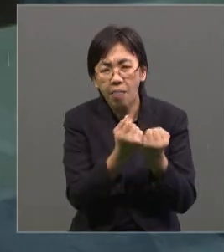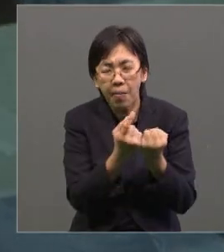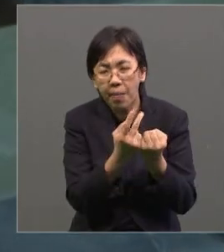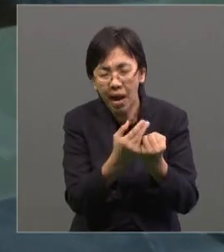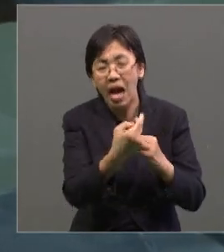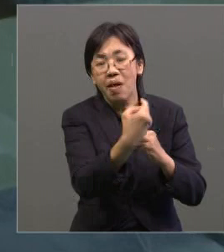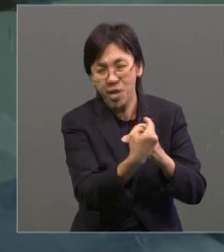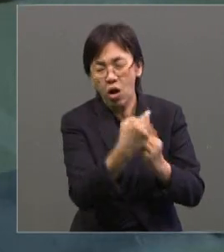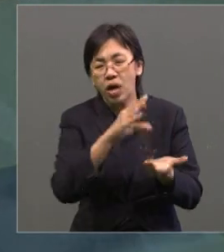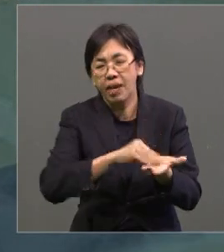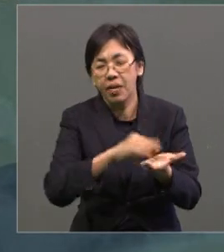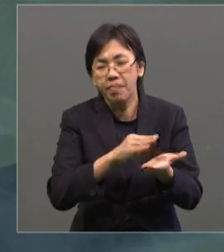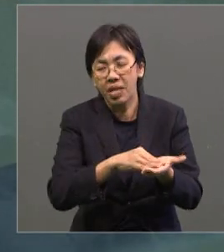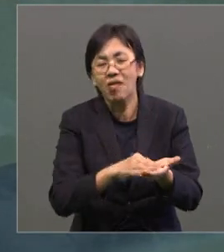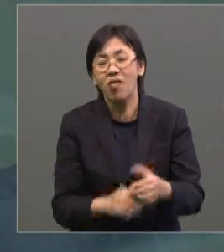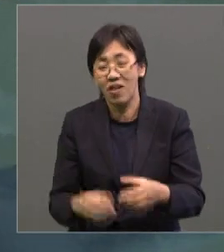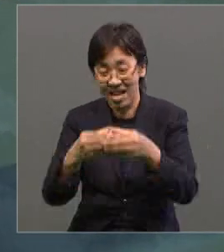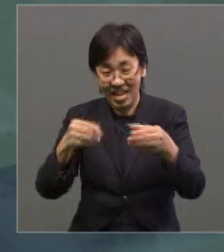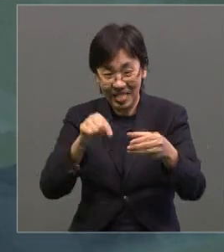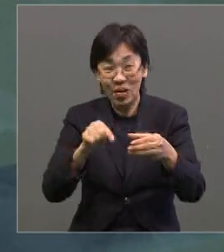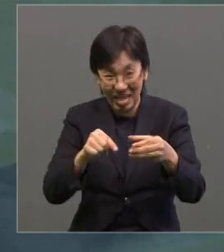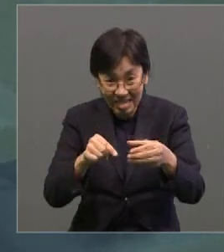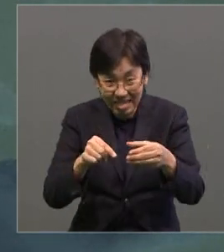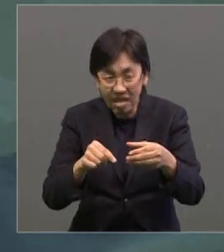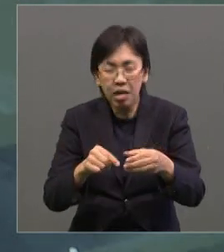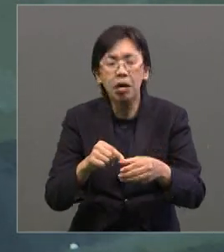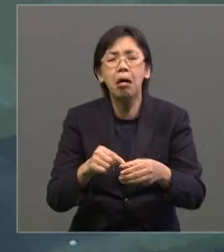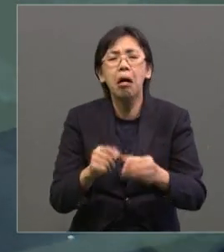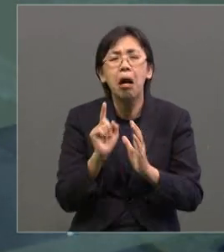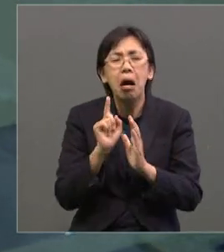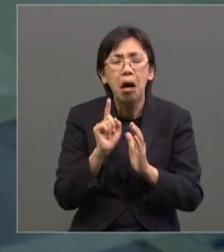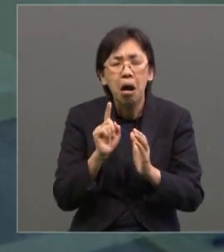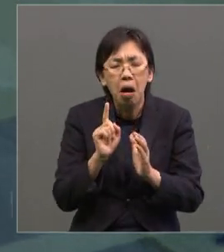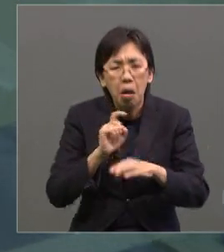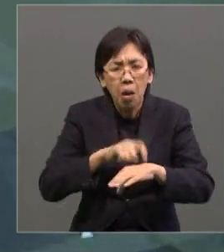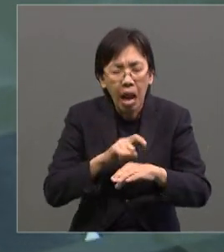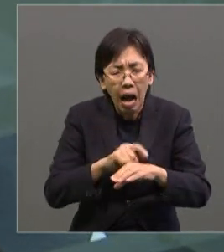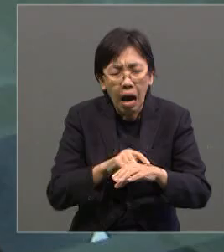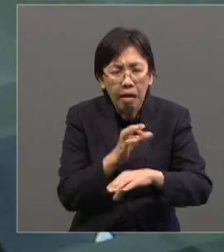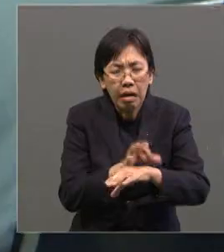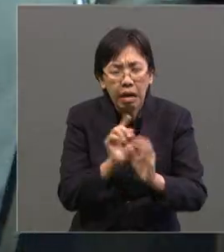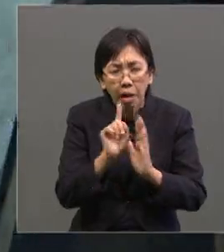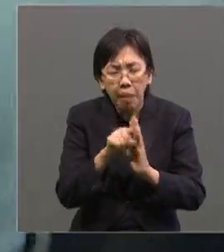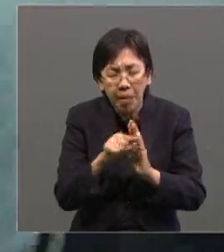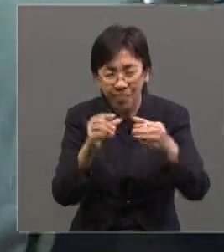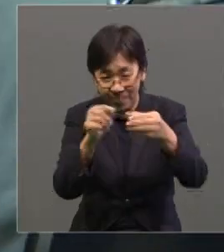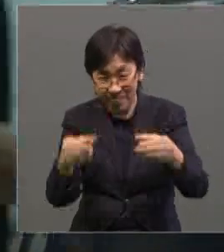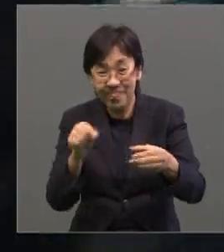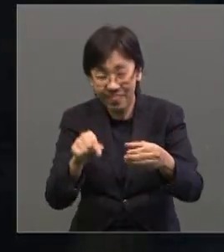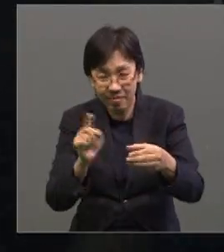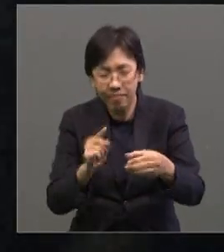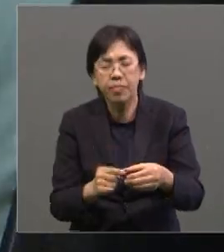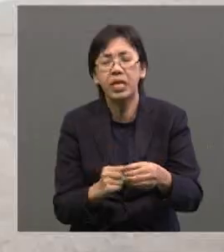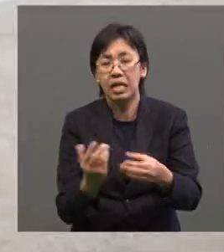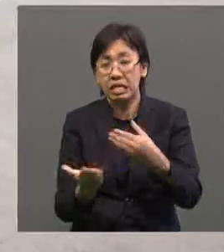ล้องที่แอบถ่ายได้ด้วย มันซ่อนกล้องไว้อย่างน ี้ใช่ใช่แล้วก็คือเขาบอกว่าพอไปหาข้อมูลในอินเทอร์เน็ตเนี่ยคือมีการเตือน